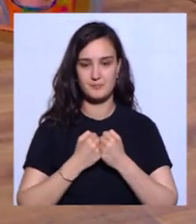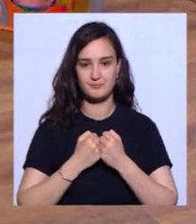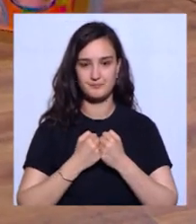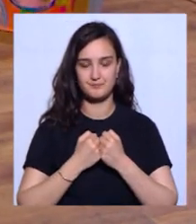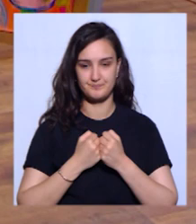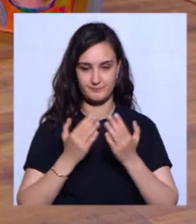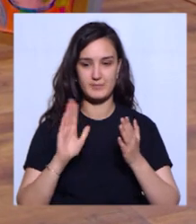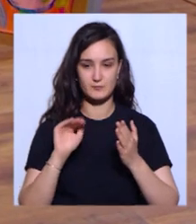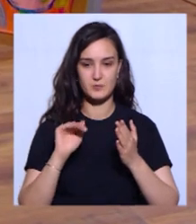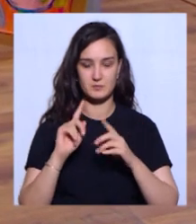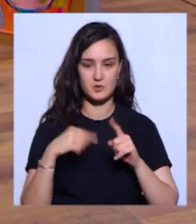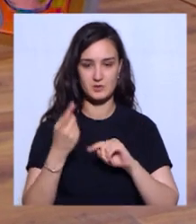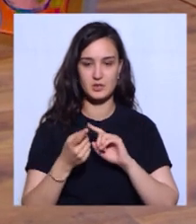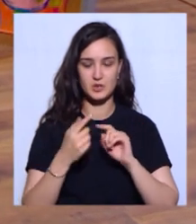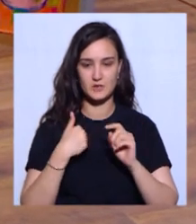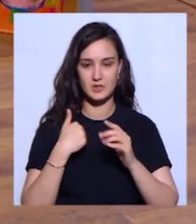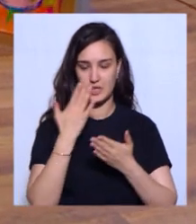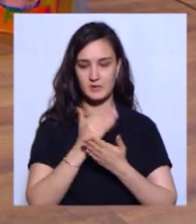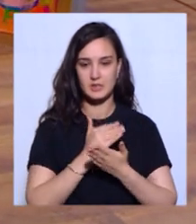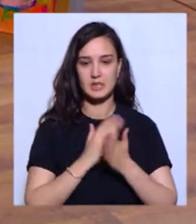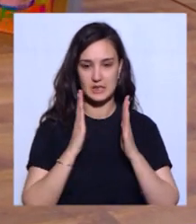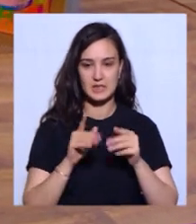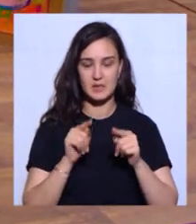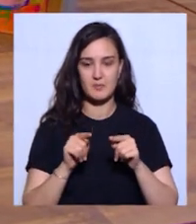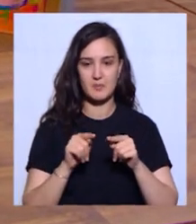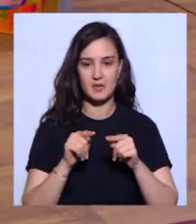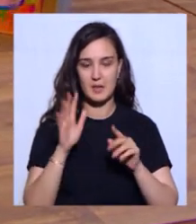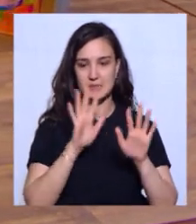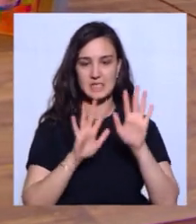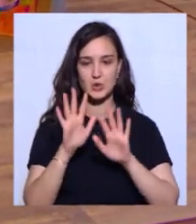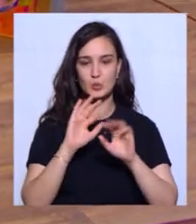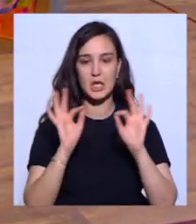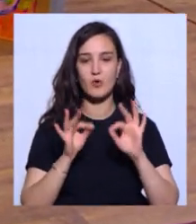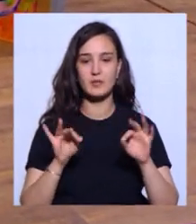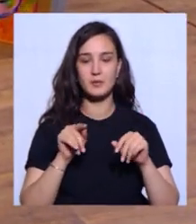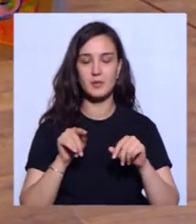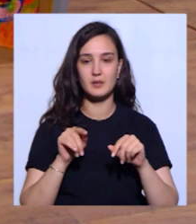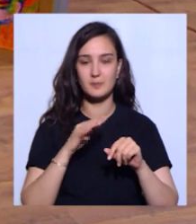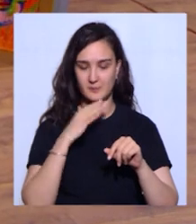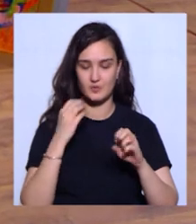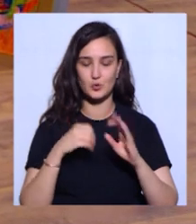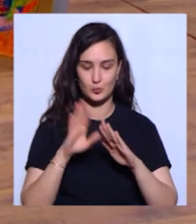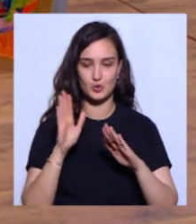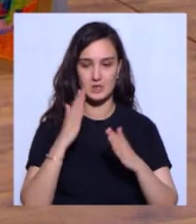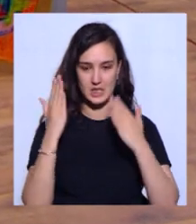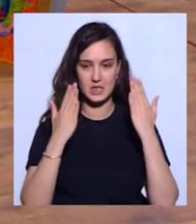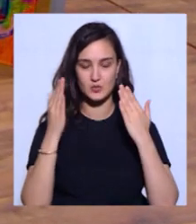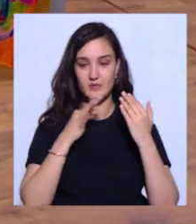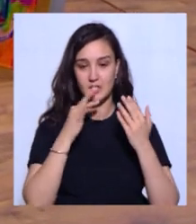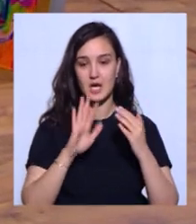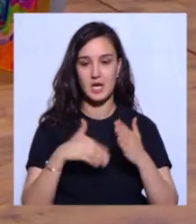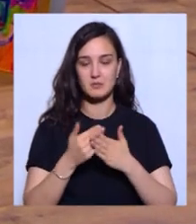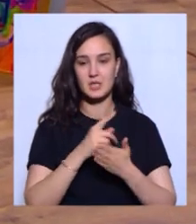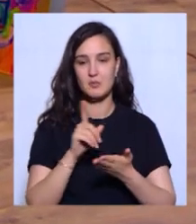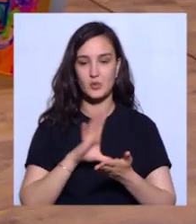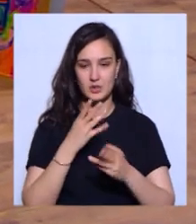გემშვიდობებით, შემდეგი ჩვენი გაკვეთილი იქნება აბსტრაქტული ხელოვნება. ბევრად უფრო სახალისო, ვიდრე აქამდე რა მექონია, იმიტომ რომ იქ არ